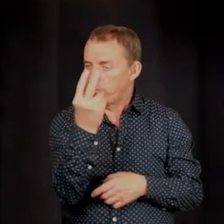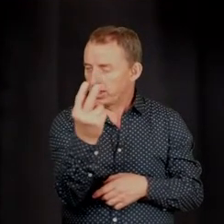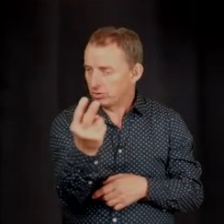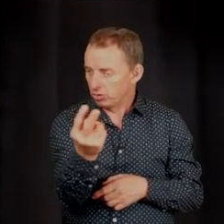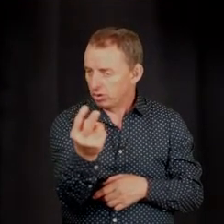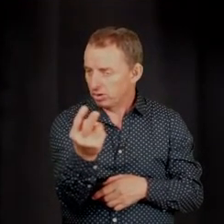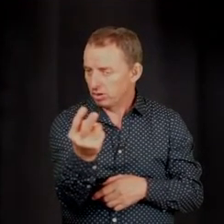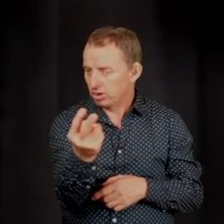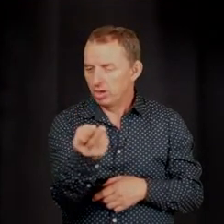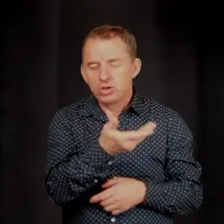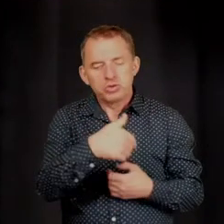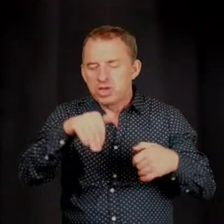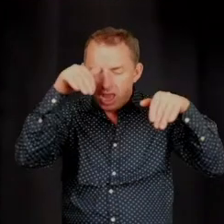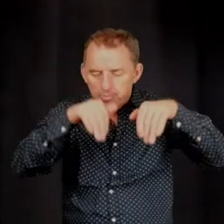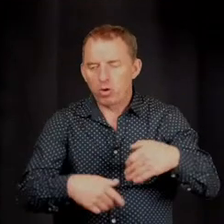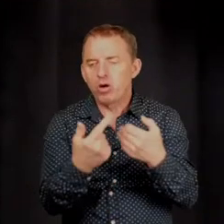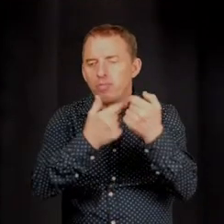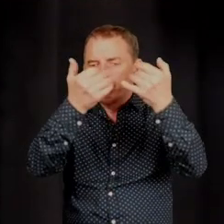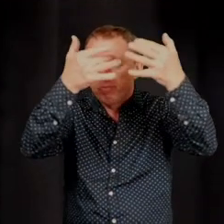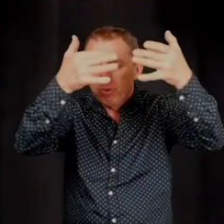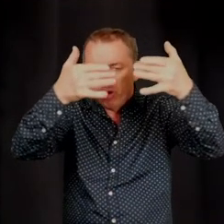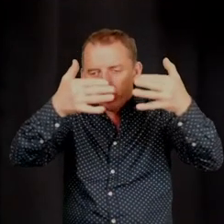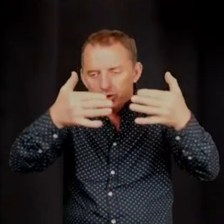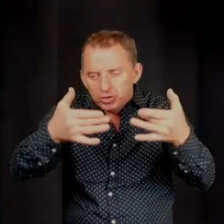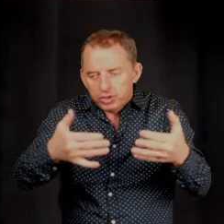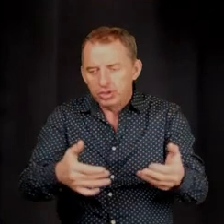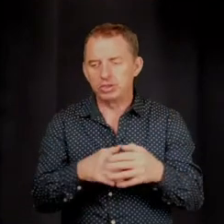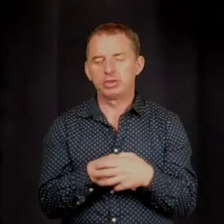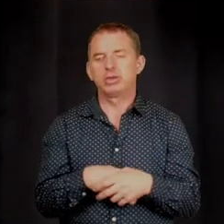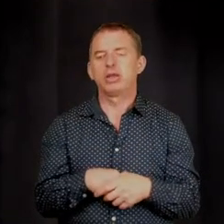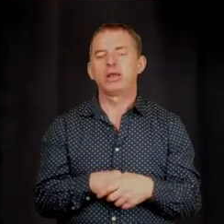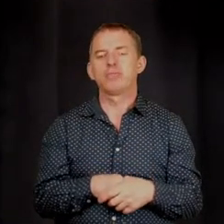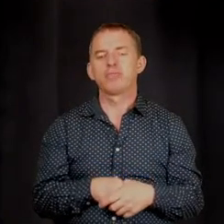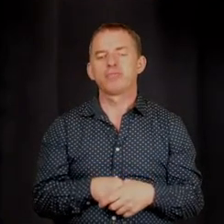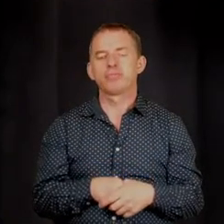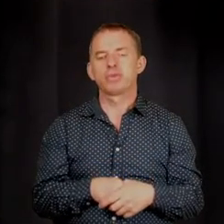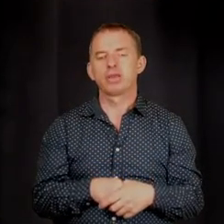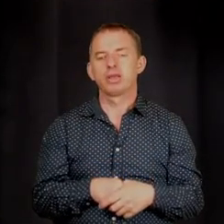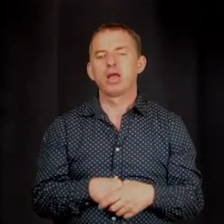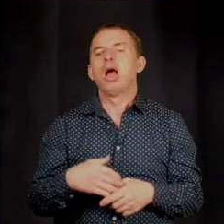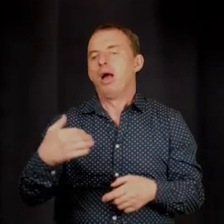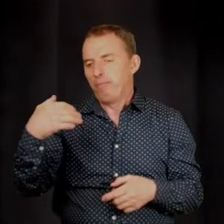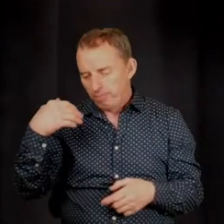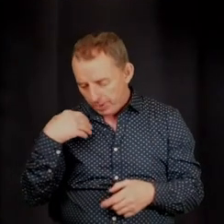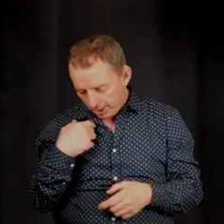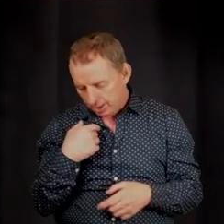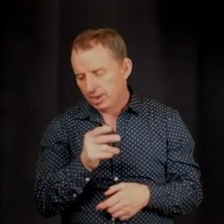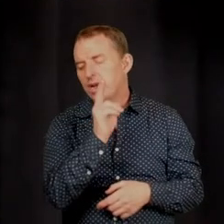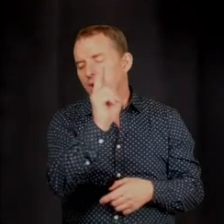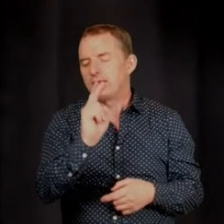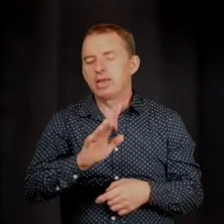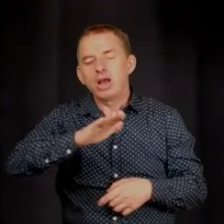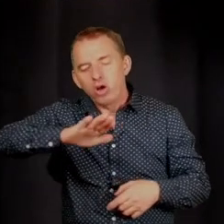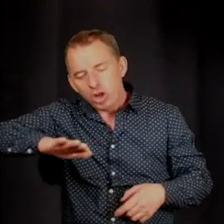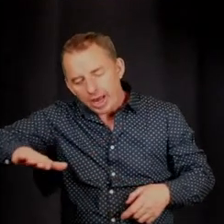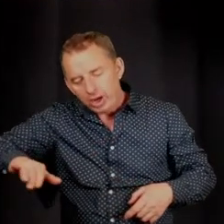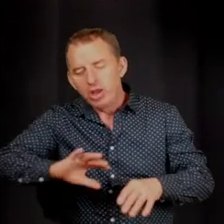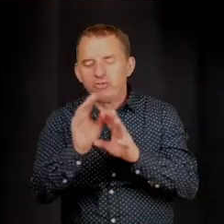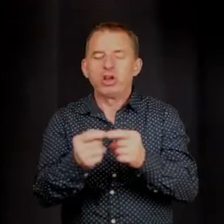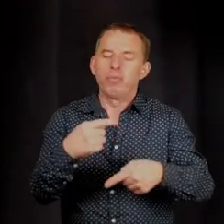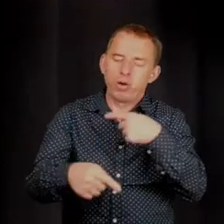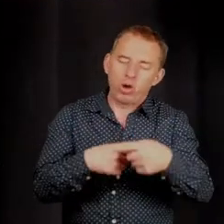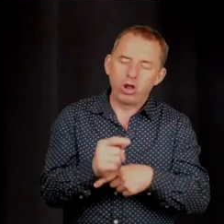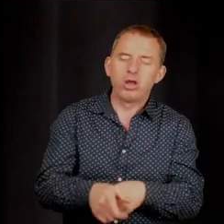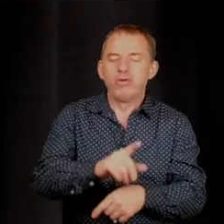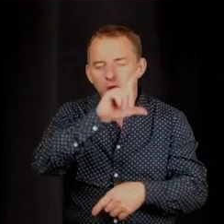nikt nie mógł ich policzyć. They were from every nation, kingdom, tongue and people. Byli z każdego narodu i wszystkich pokoleń i ludów